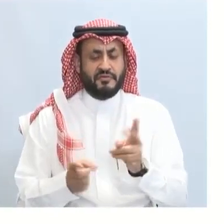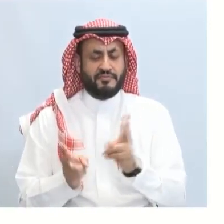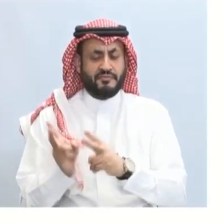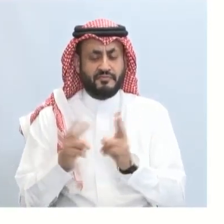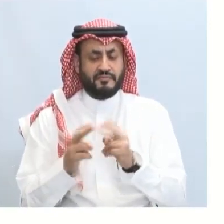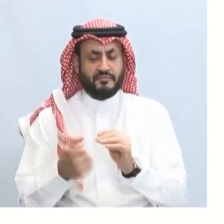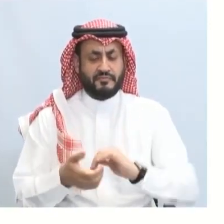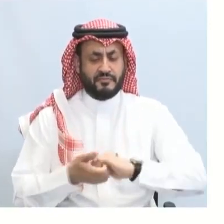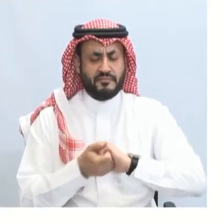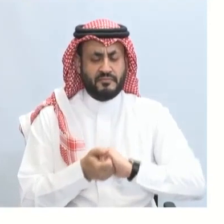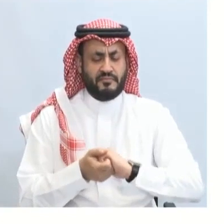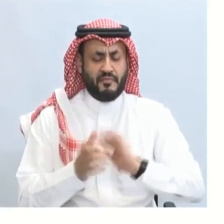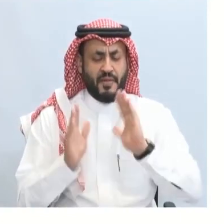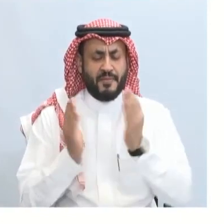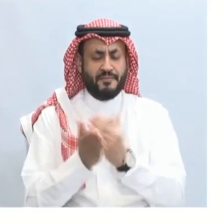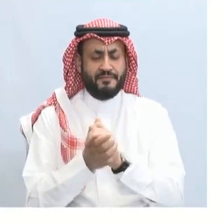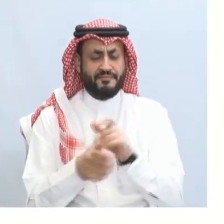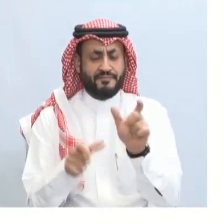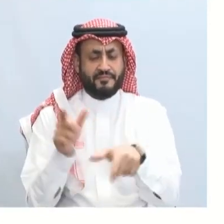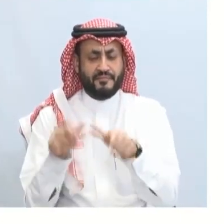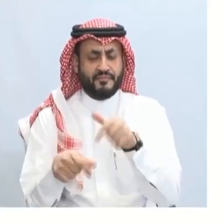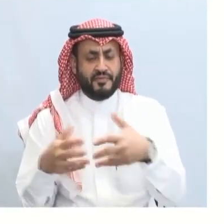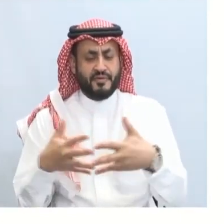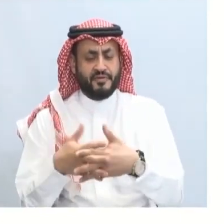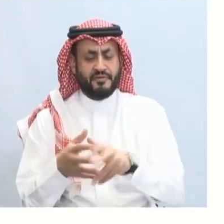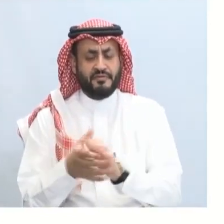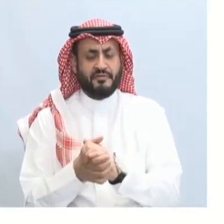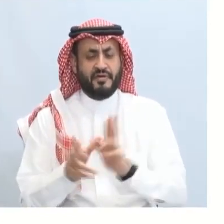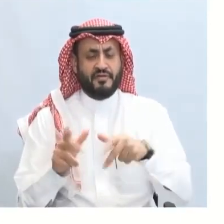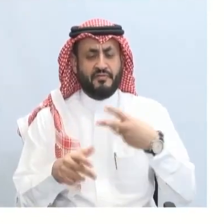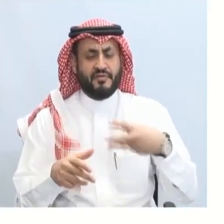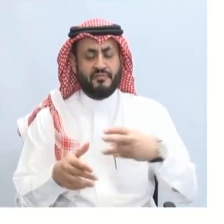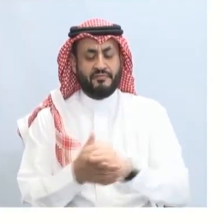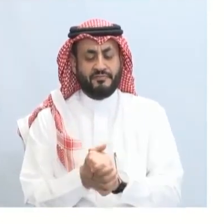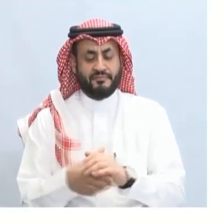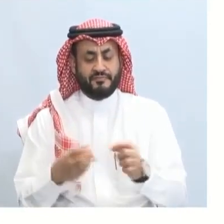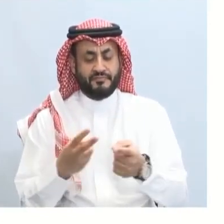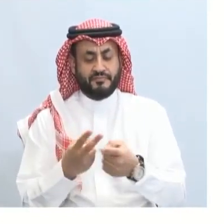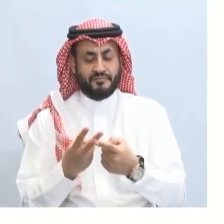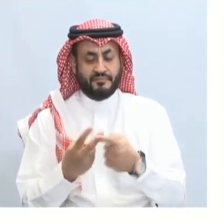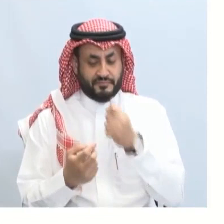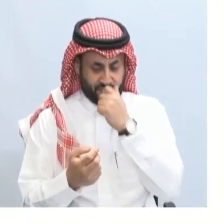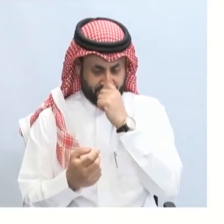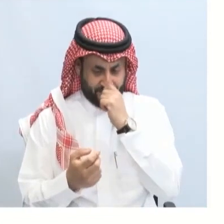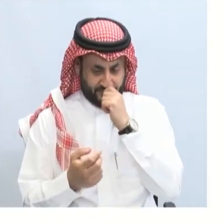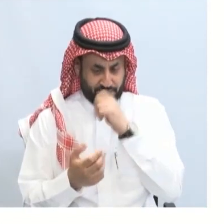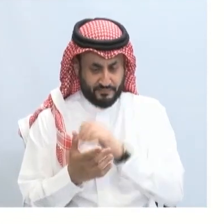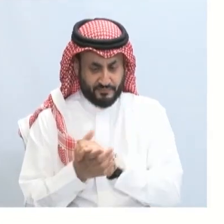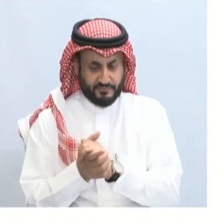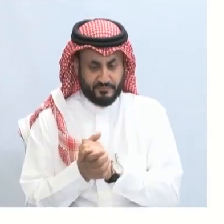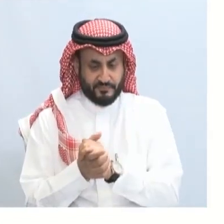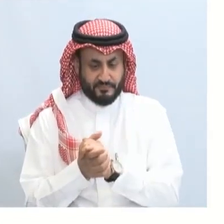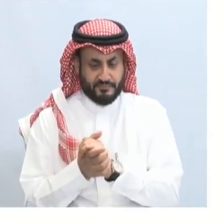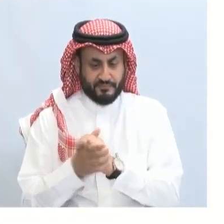والتماسك المجتمعي بين افراد المجتمع ومؤسساته ثانيا تهدف برامج المسؤوليه